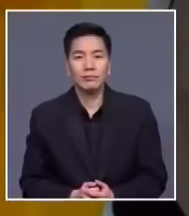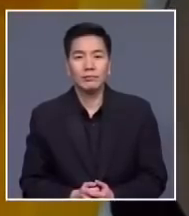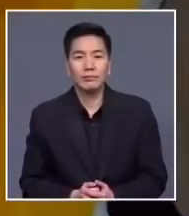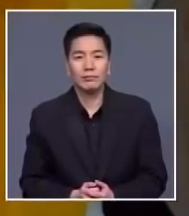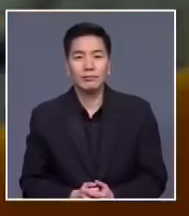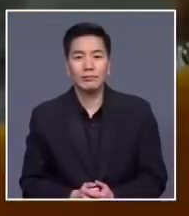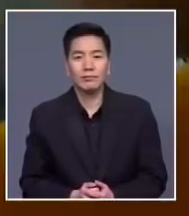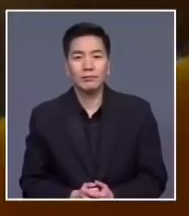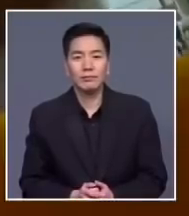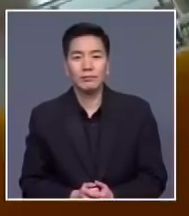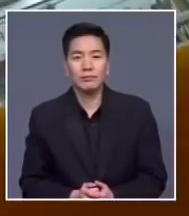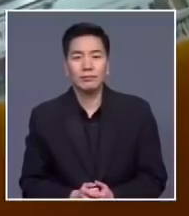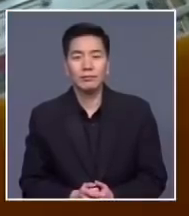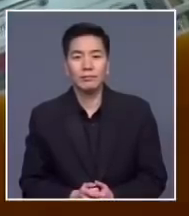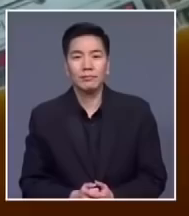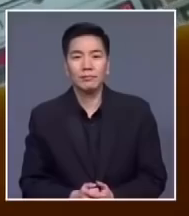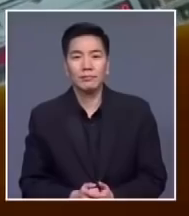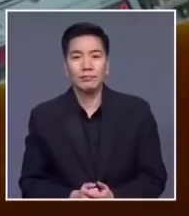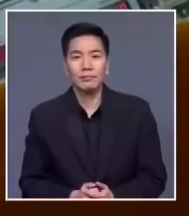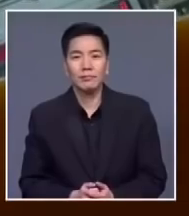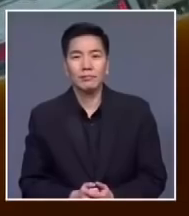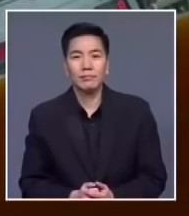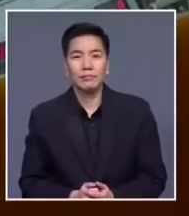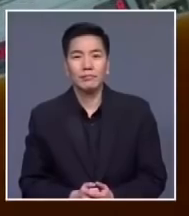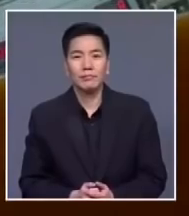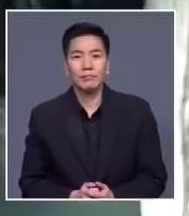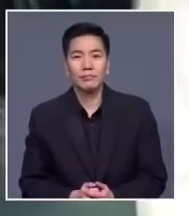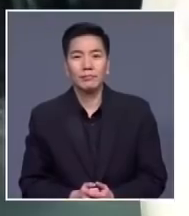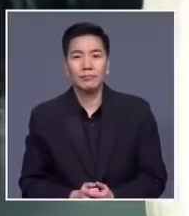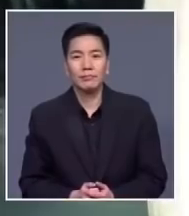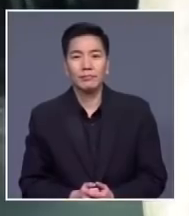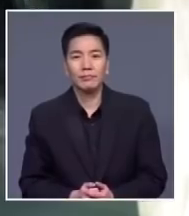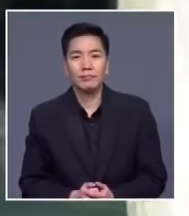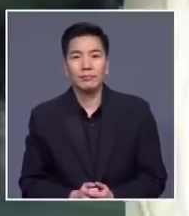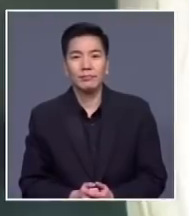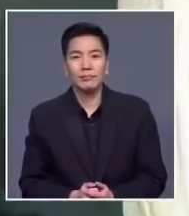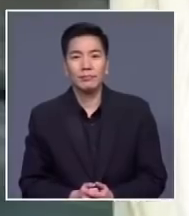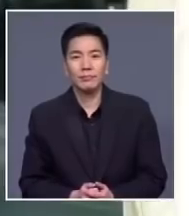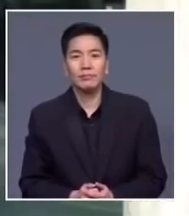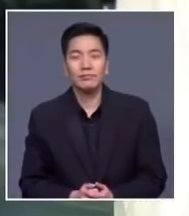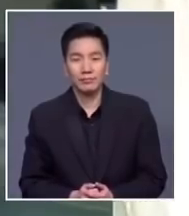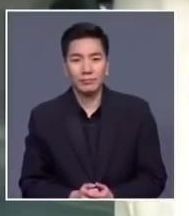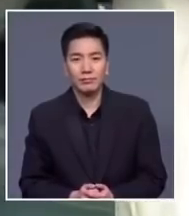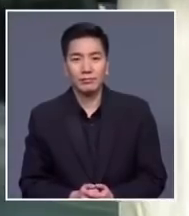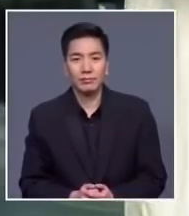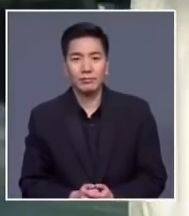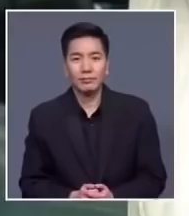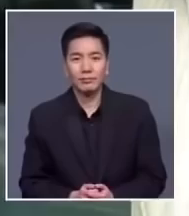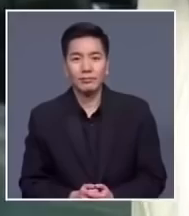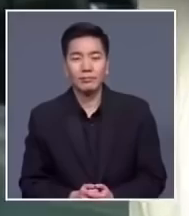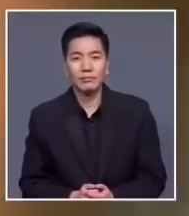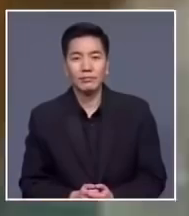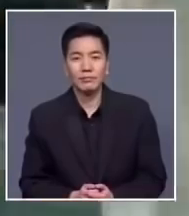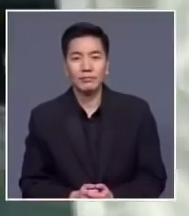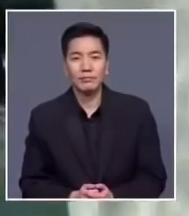한국사람들이자기만농하다고진짜일을잘했어요그게뭐냐면장비가고장나거나했는데자기가다고